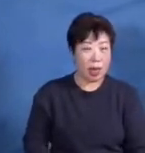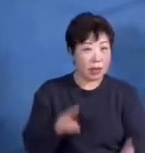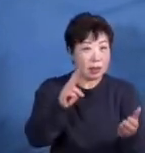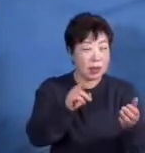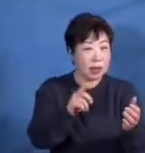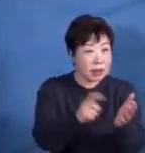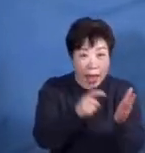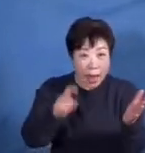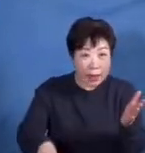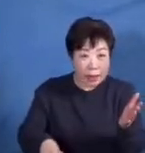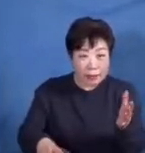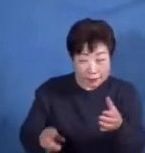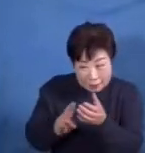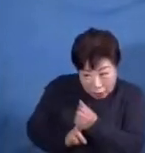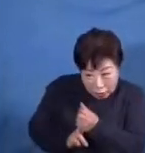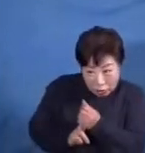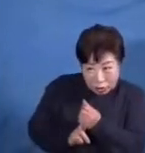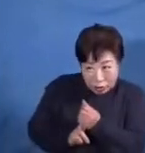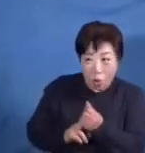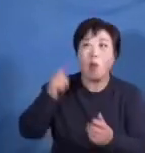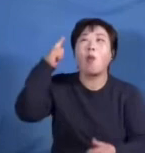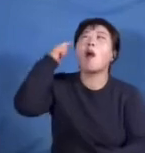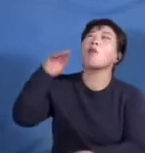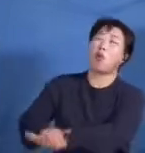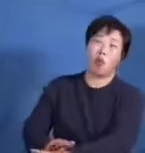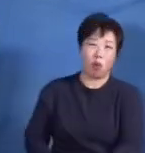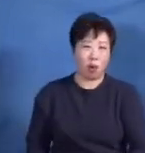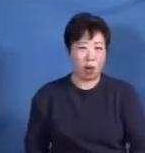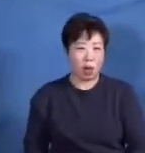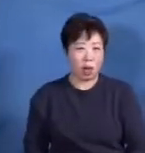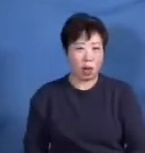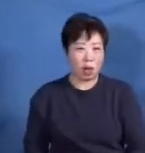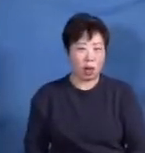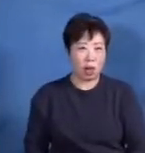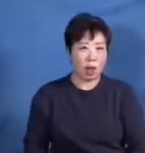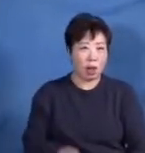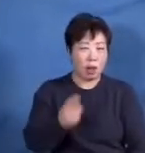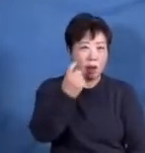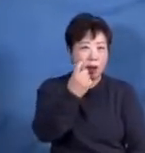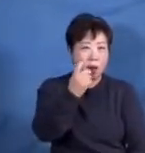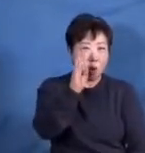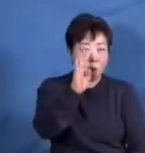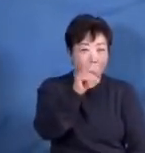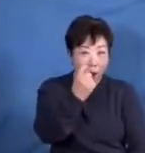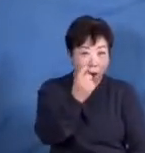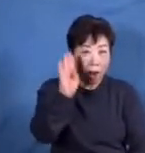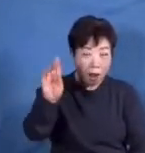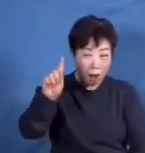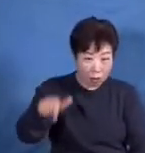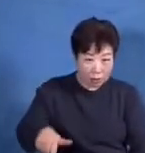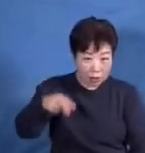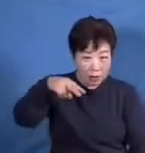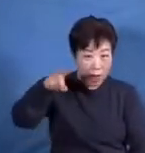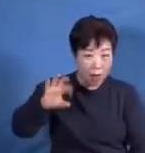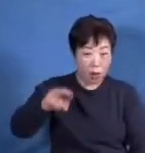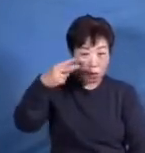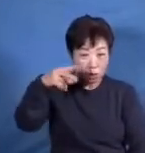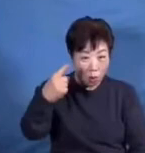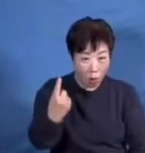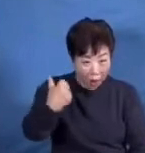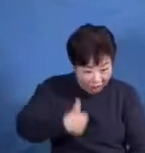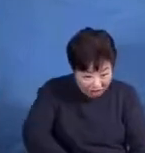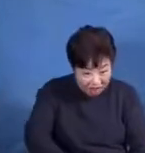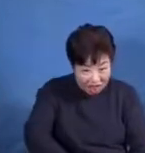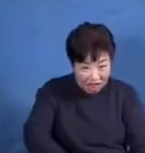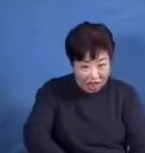그리고 이거 하나만 묻겠습니다. 곽상도 아들 곽병채가 대리로 몇 년 일하고